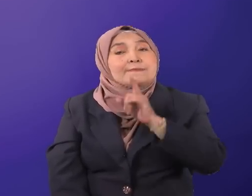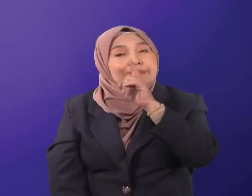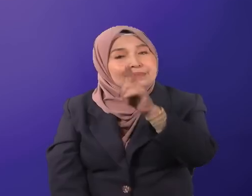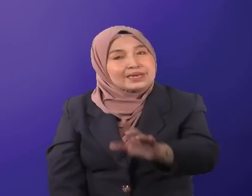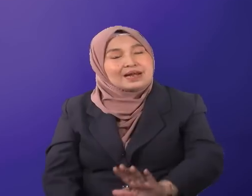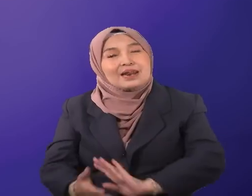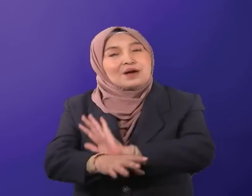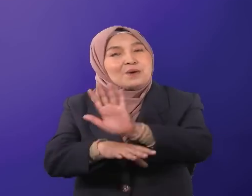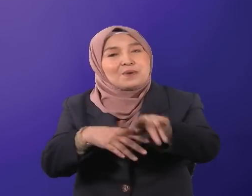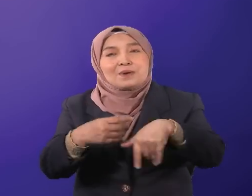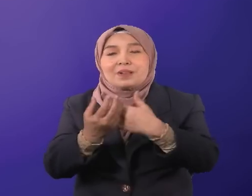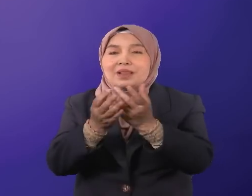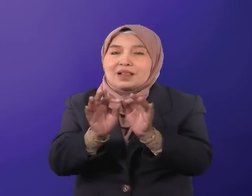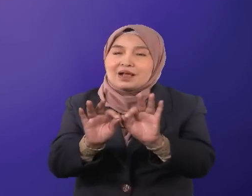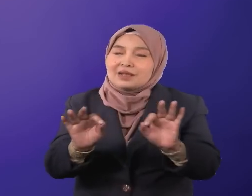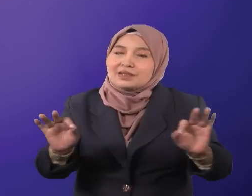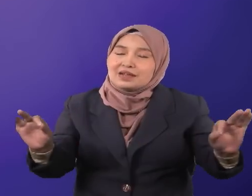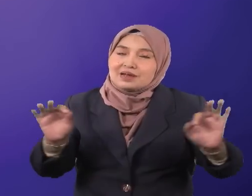صدق الله